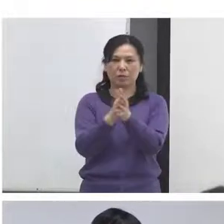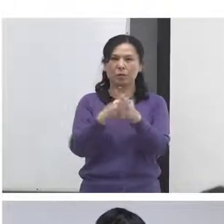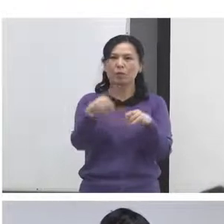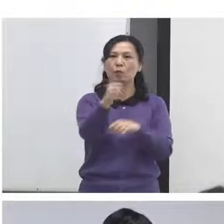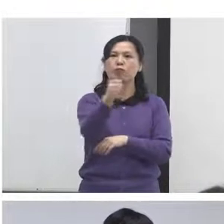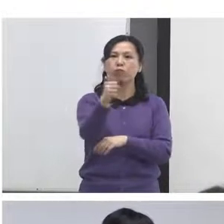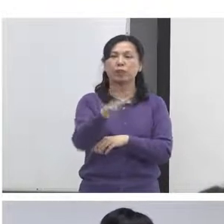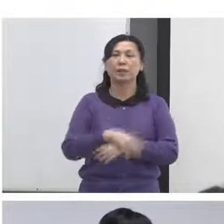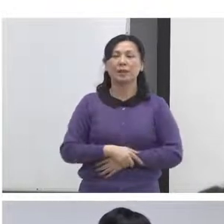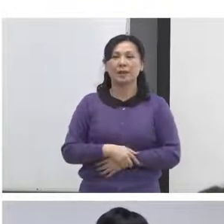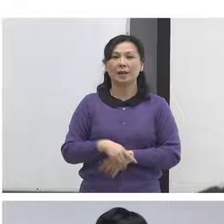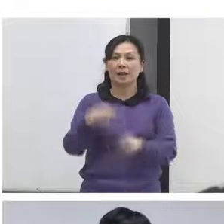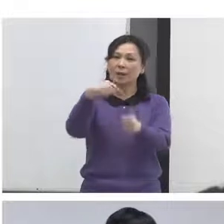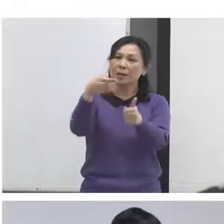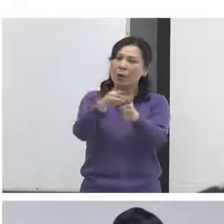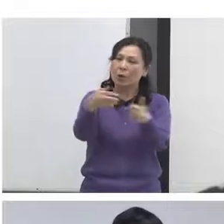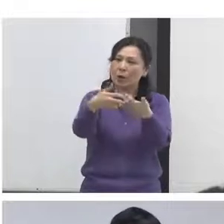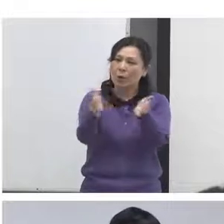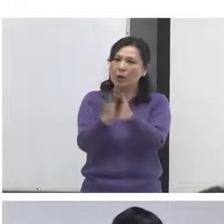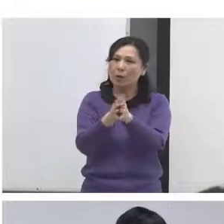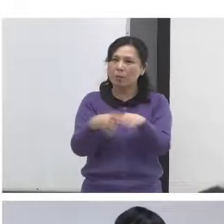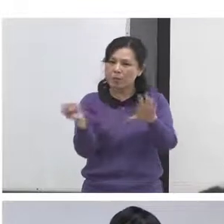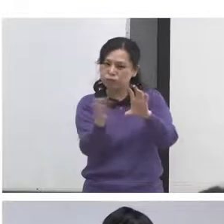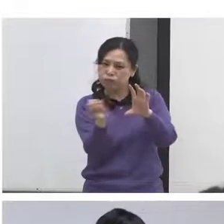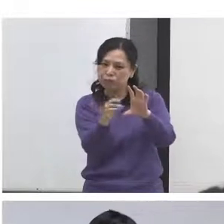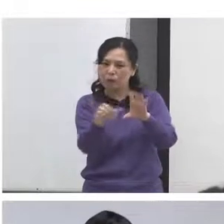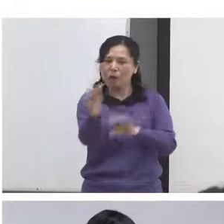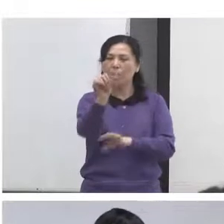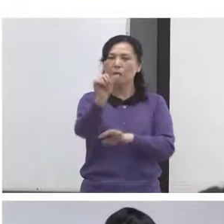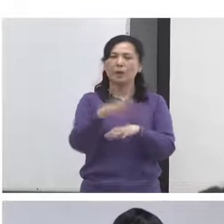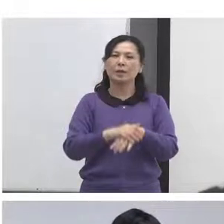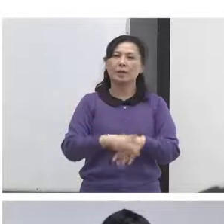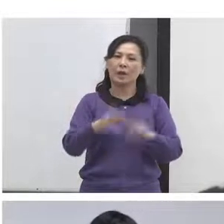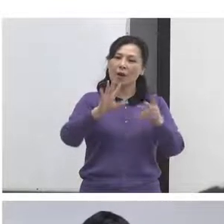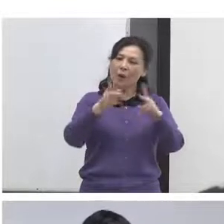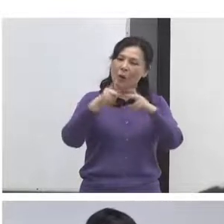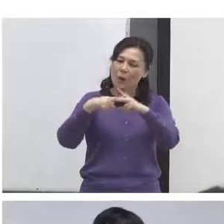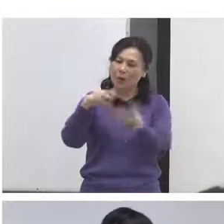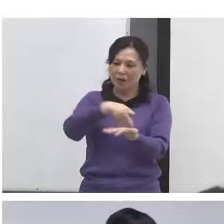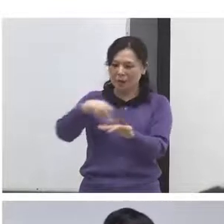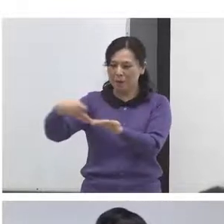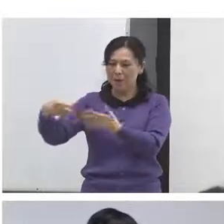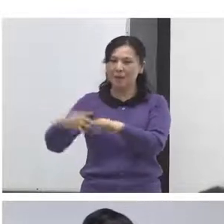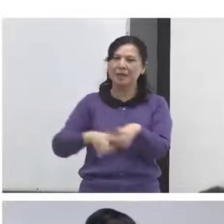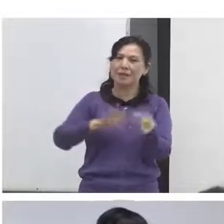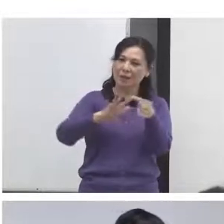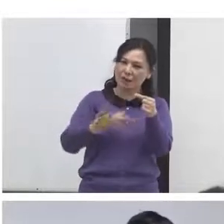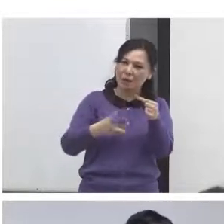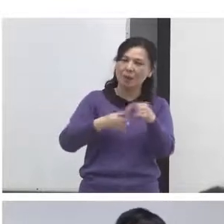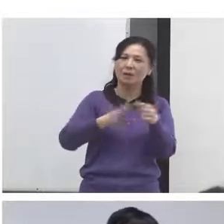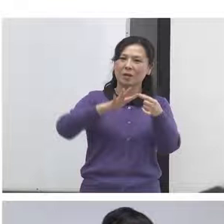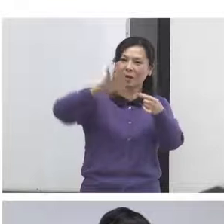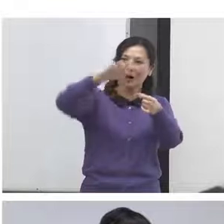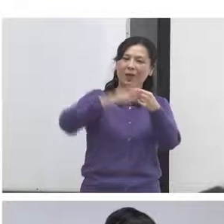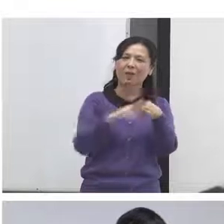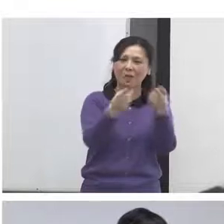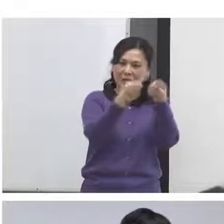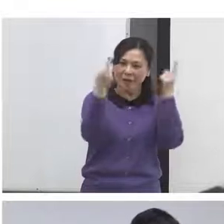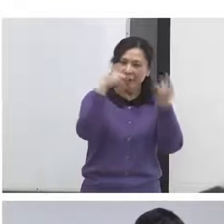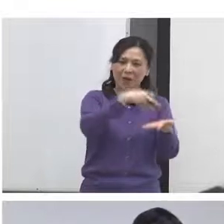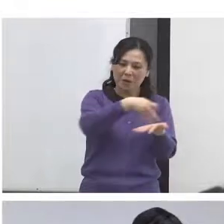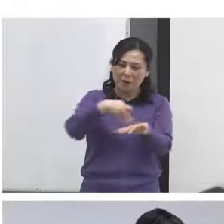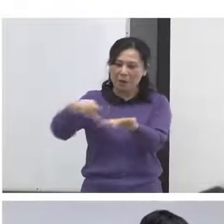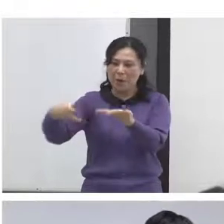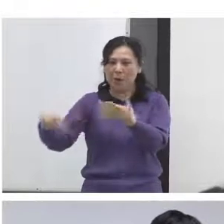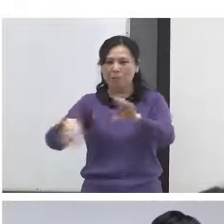育部他就丢了5个资料集，是国小名册、国中名册、高中名册、高职名册、大学名册，好像还